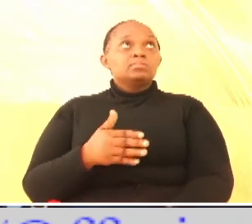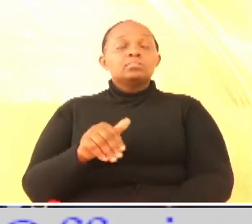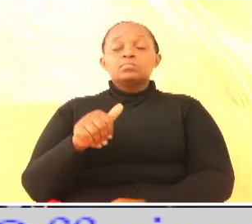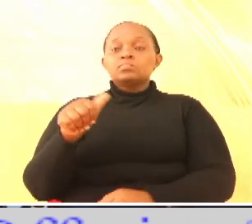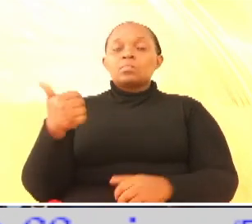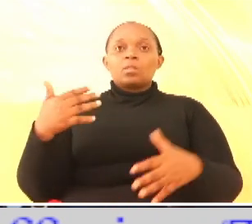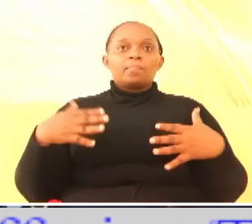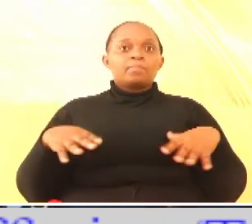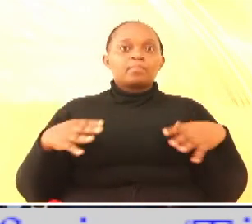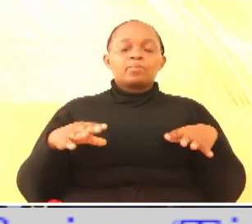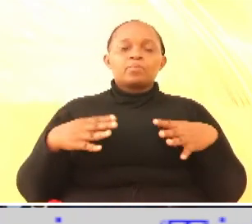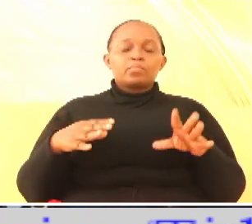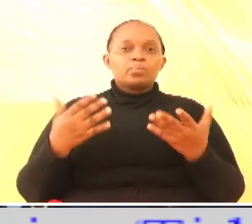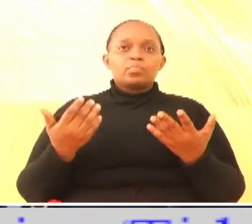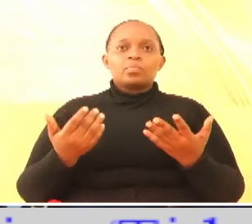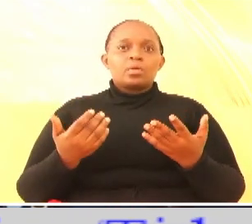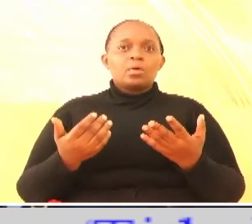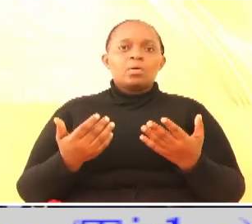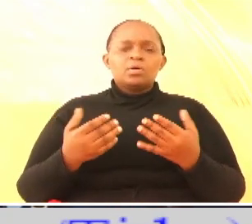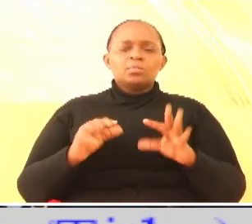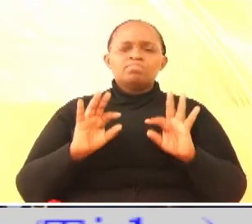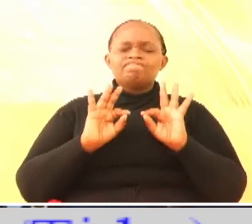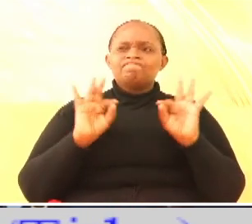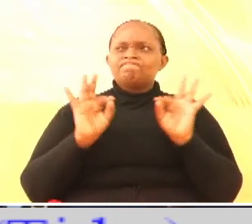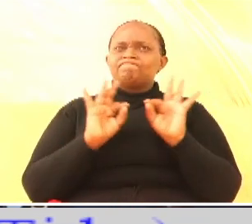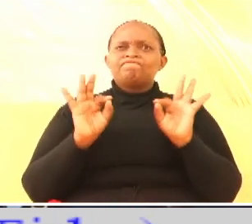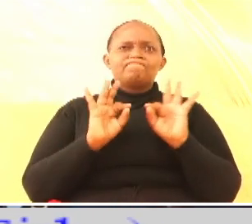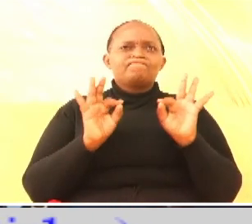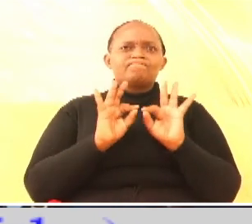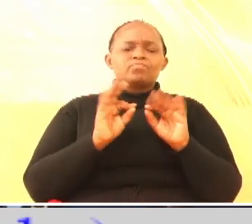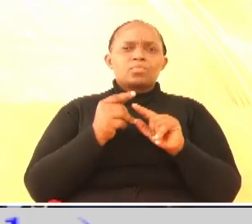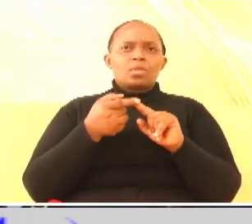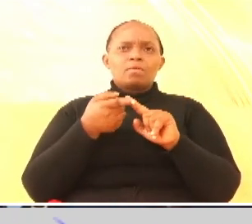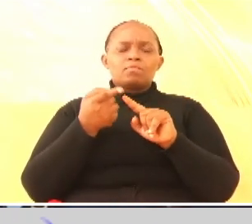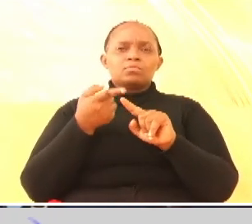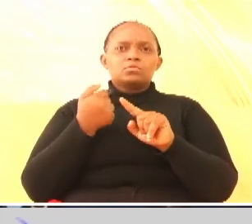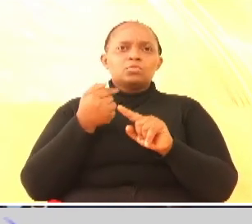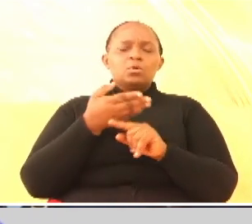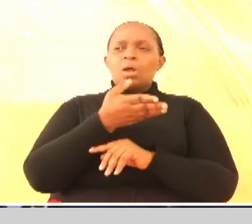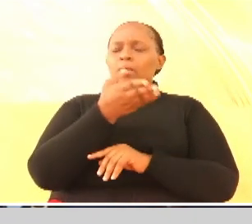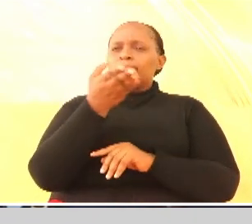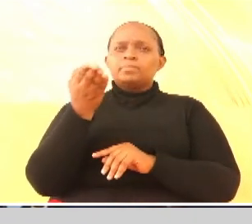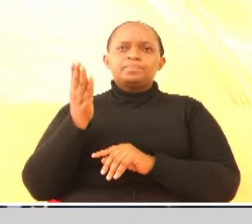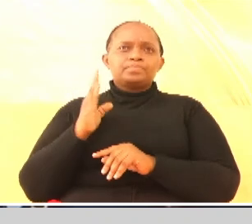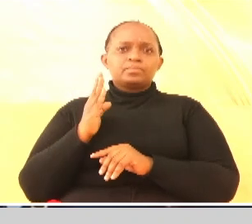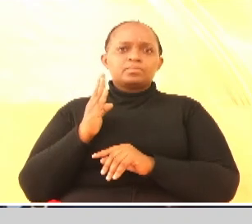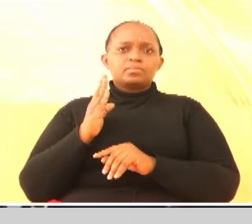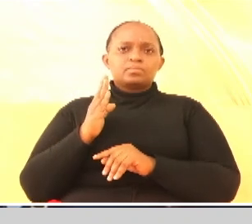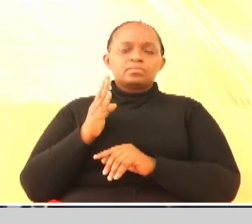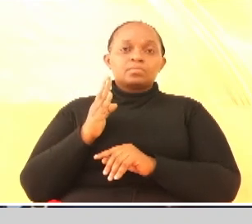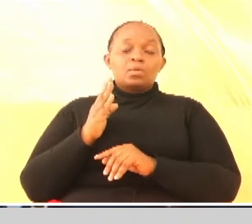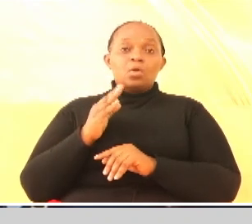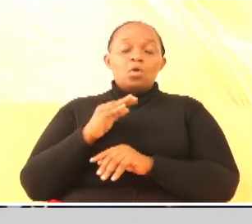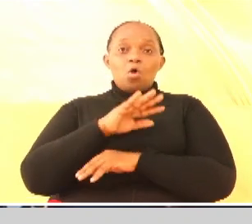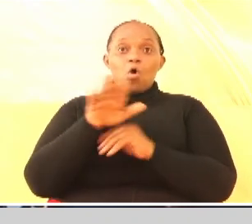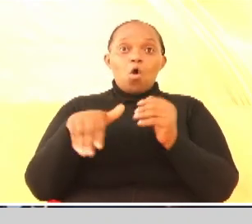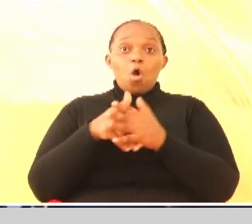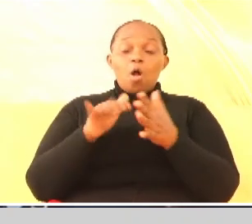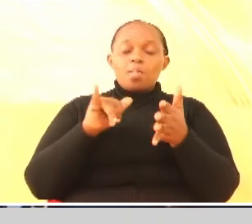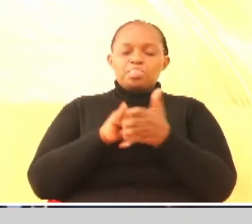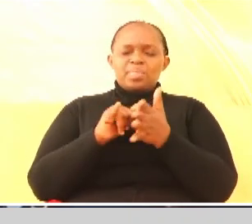waweza kuuliza kwa nini hawa watu wanang'aa huku, iko nini? Wale wanaong'aa ni wale baada ya kupewa taji ya